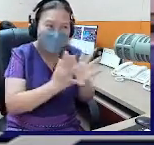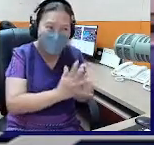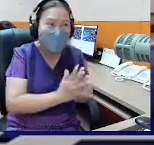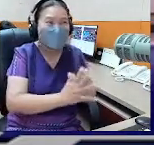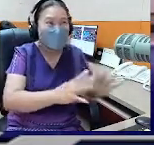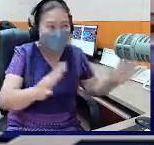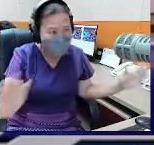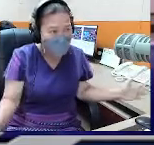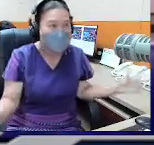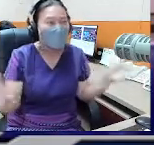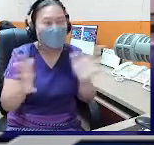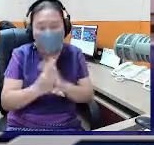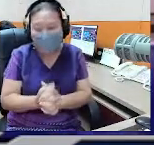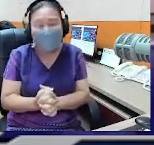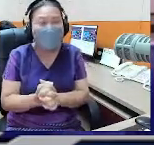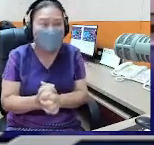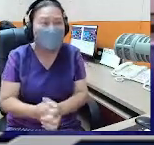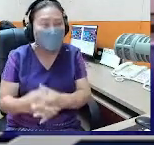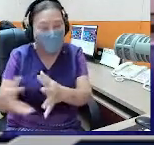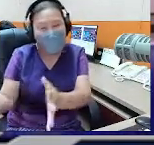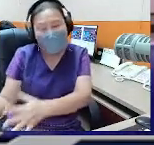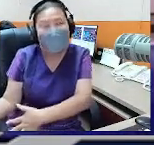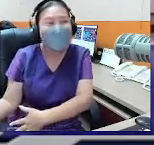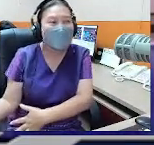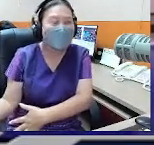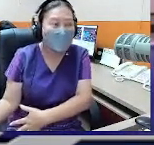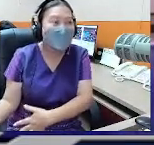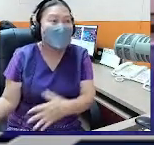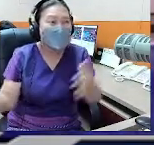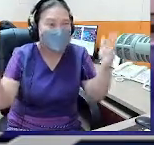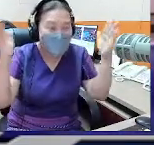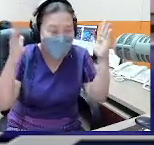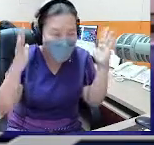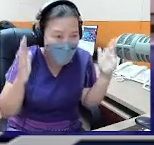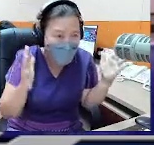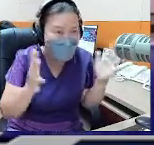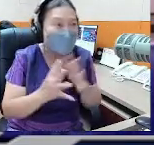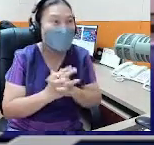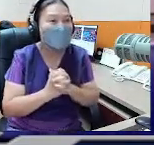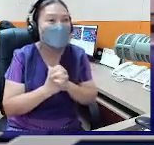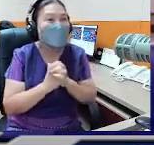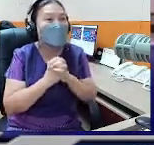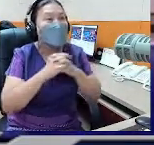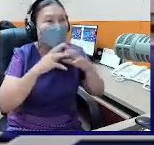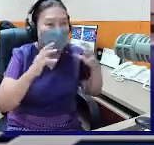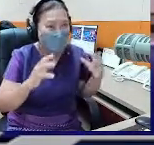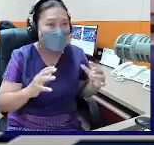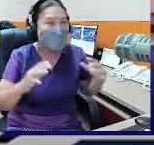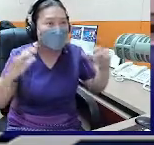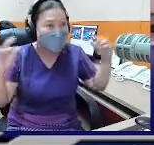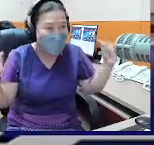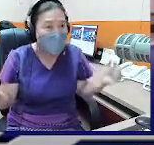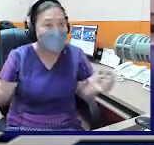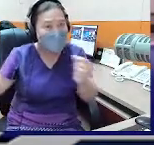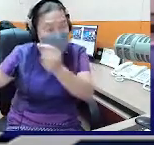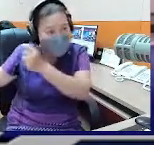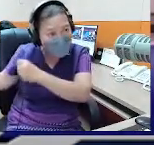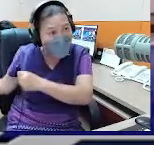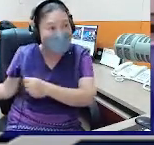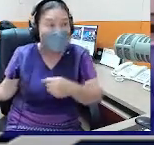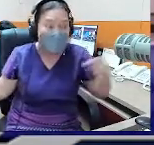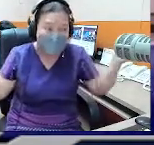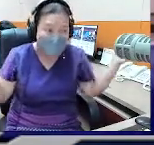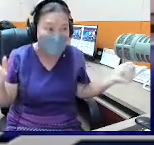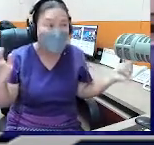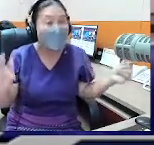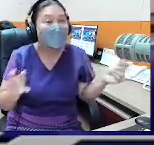าศรับสมัครในหลักสูตรใหม่ของเราแล้วเนี่ยธุรกิจอาหารฮาลาลแล้วเนี่ยทางมหาวิทยาลัยมีบริการอะไรที่จะให้หน่วยงานข้างน